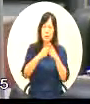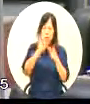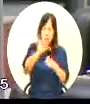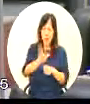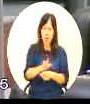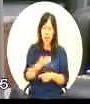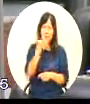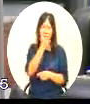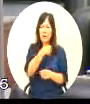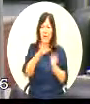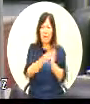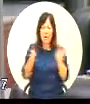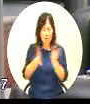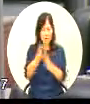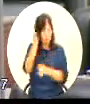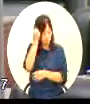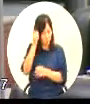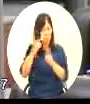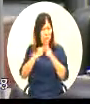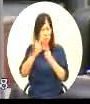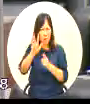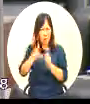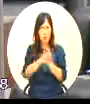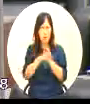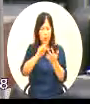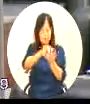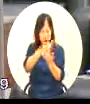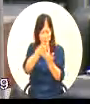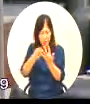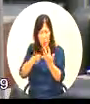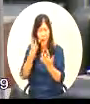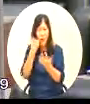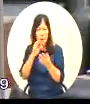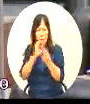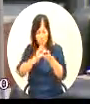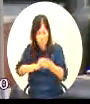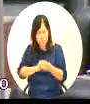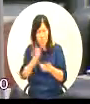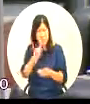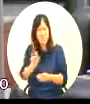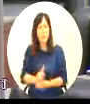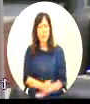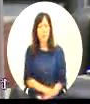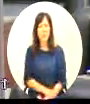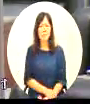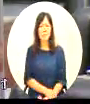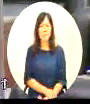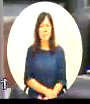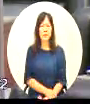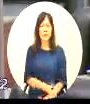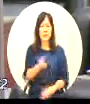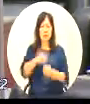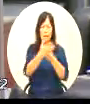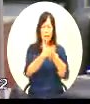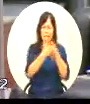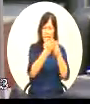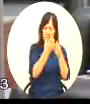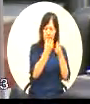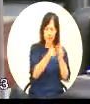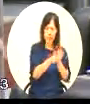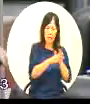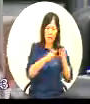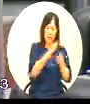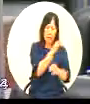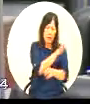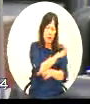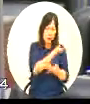也许还有同居人。这个时候优先顺位到底要怎么决定？那我们如何一边保障我们的医护人员不要